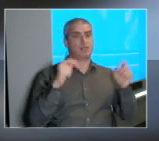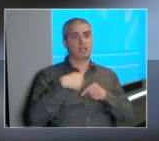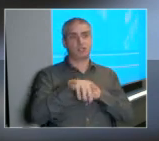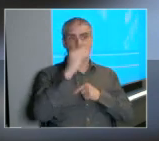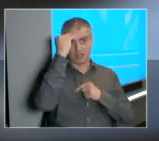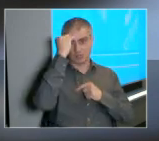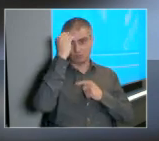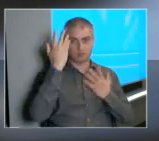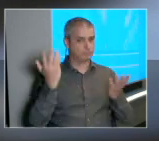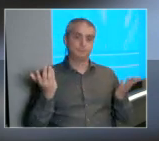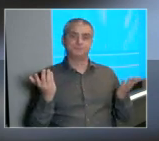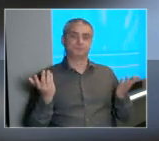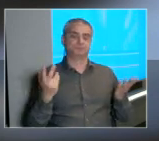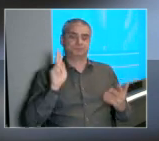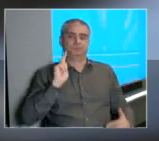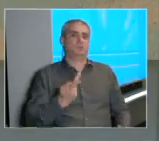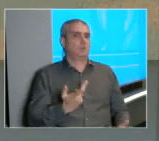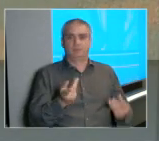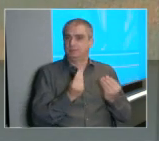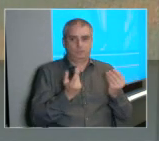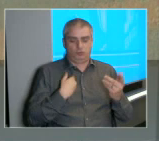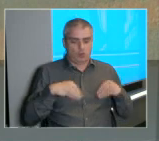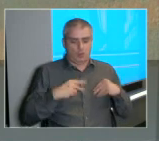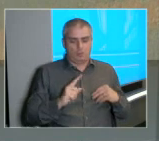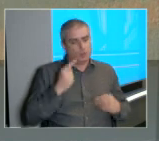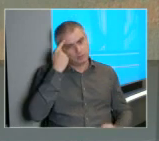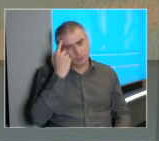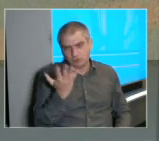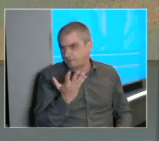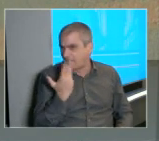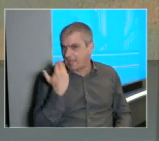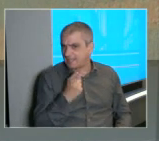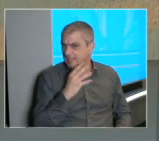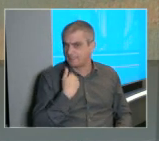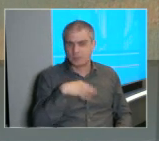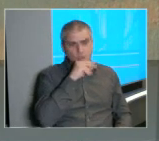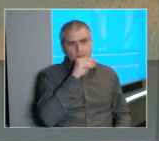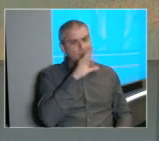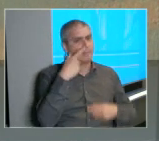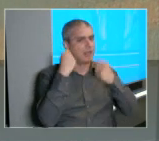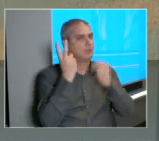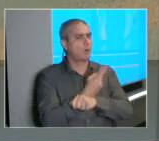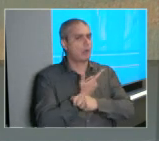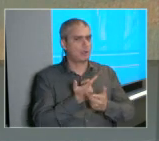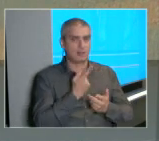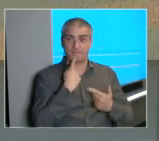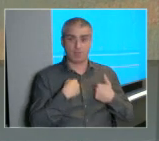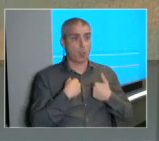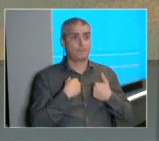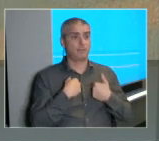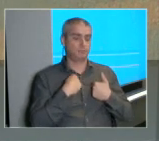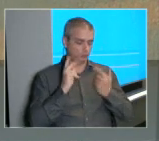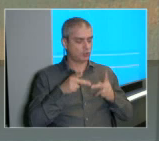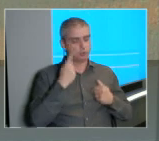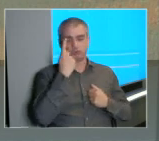השנה, שזה עוד משהו שהוא לא מקובל. תחשוב איך זה היה אם היינו מדברים על החינוך הרגיל והיו אומרים,